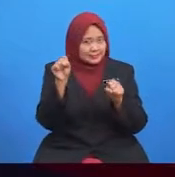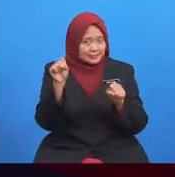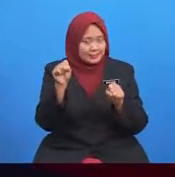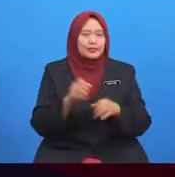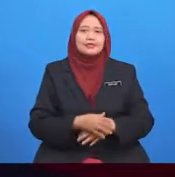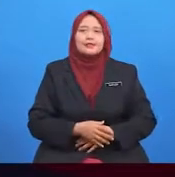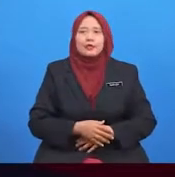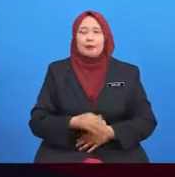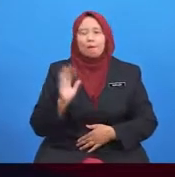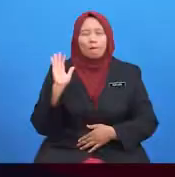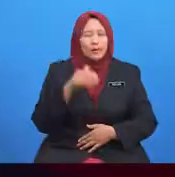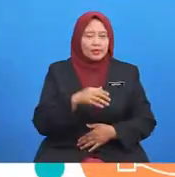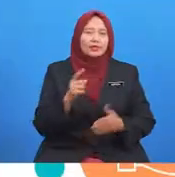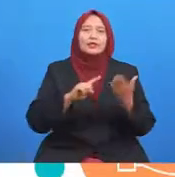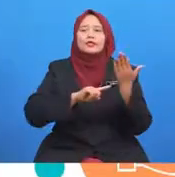Mari kita mulakan.